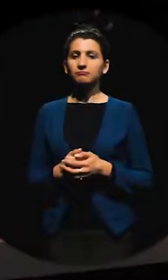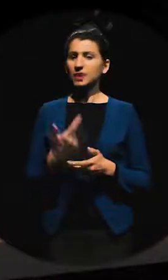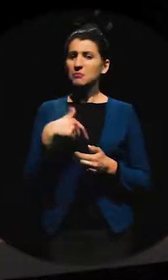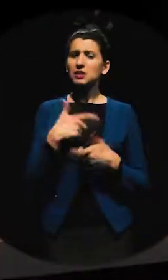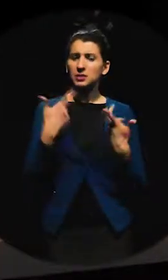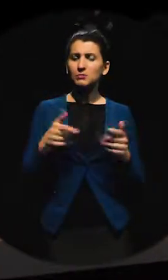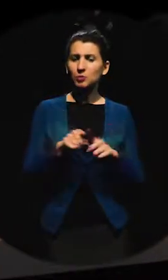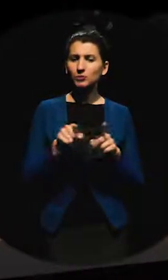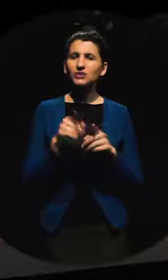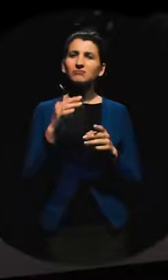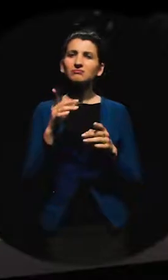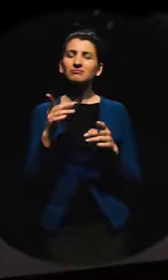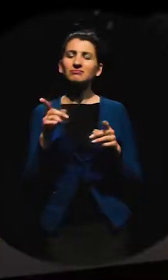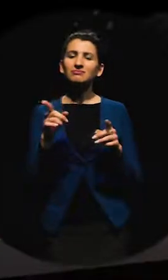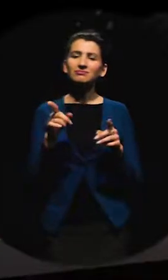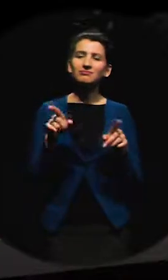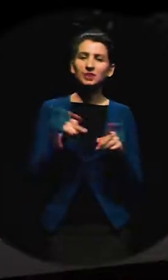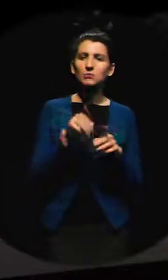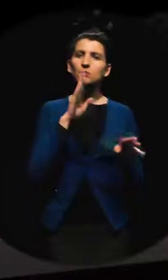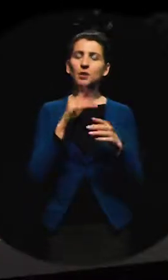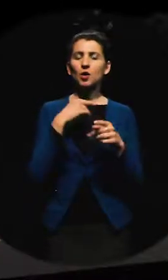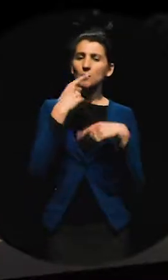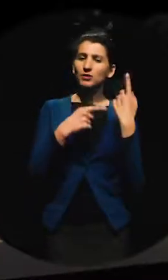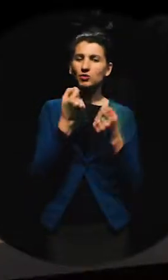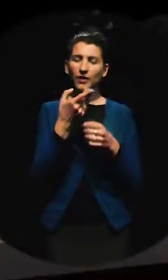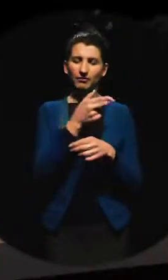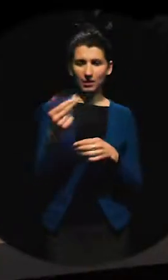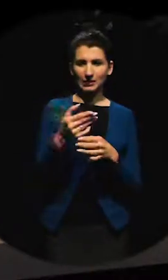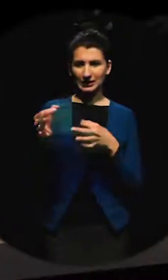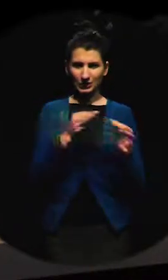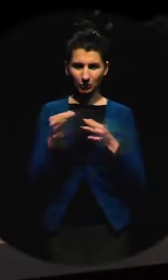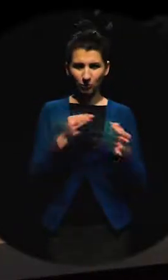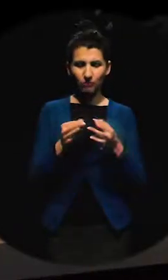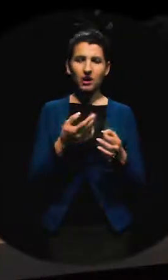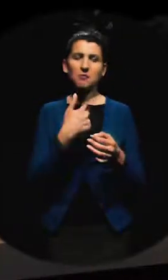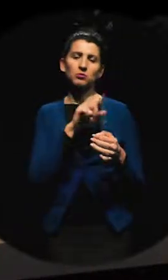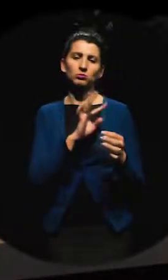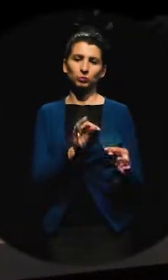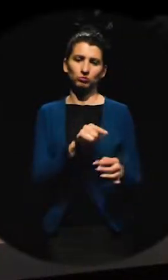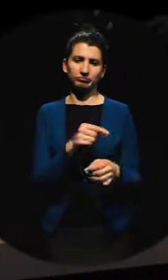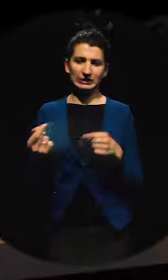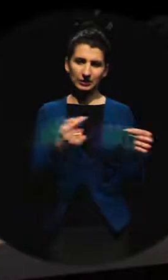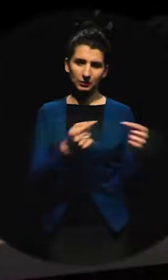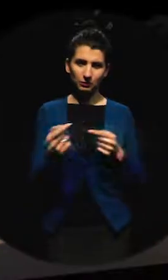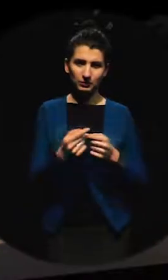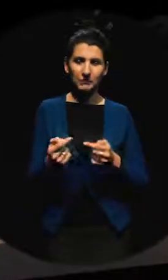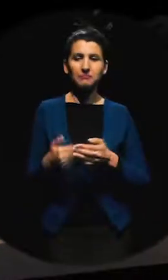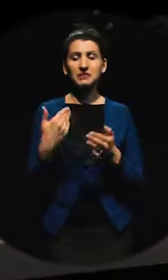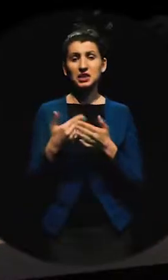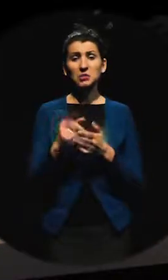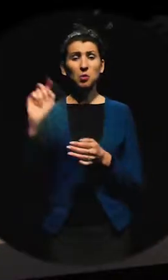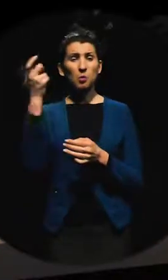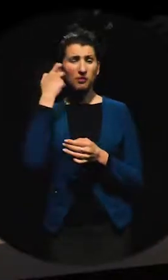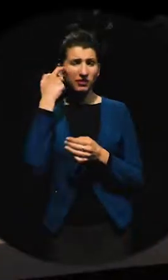Chciałybyśmy też wprowadzić taki kontekst historyczny dla naszych rozważań, których takim